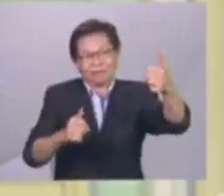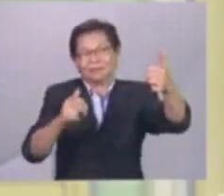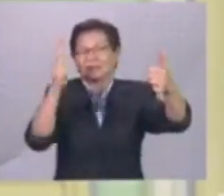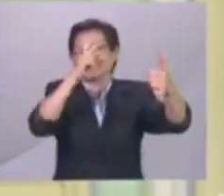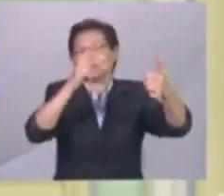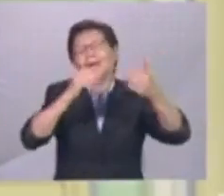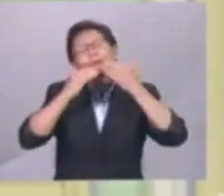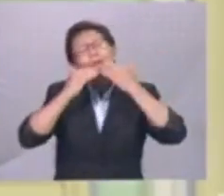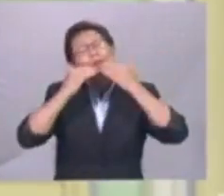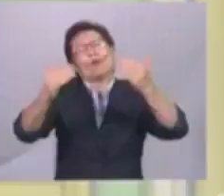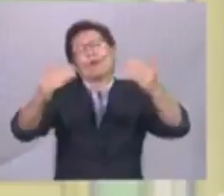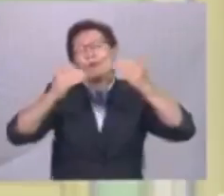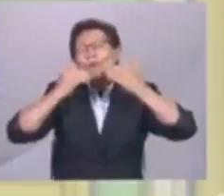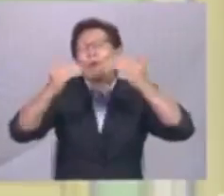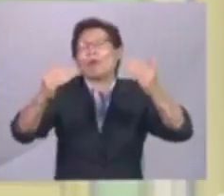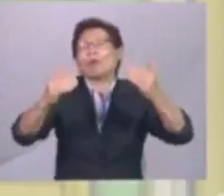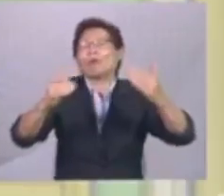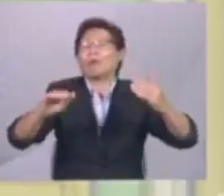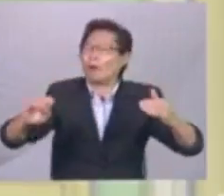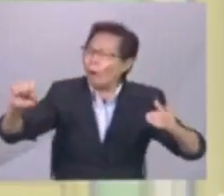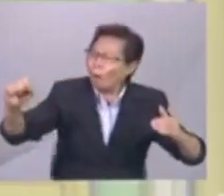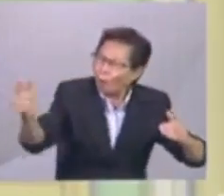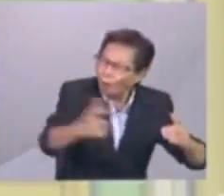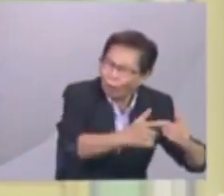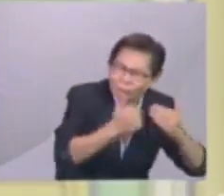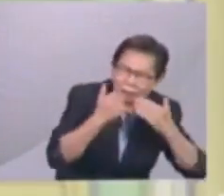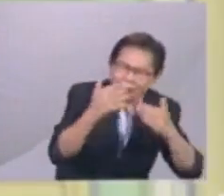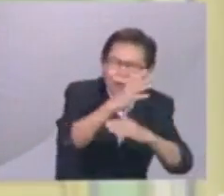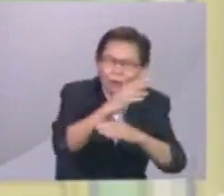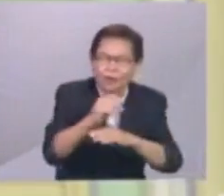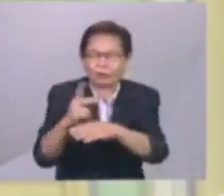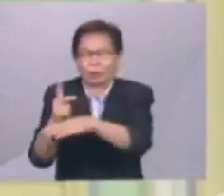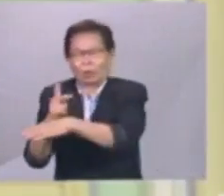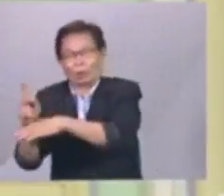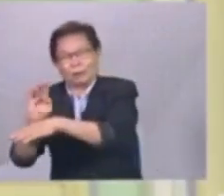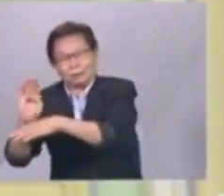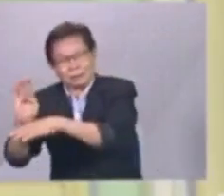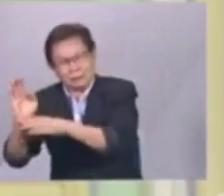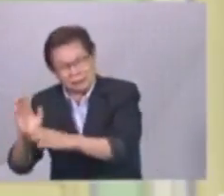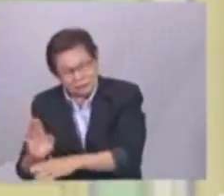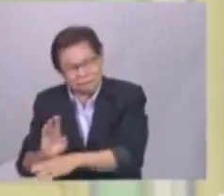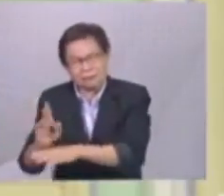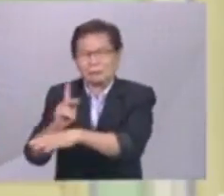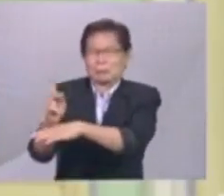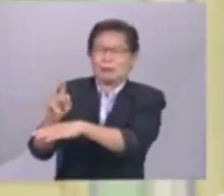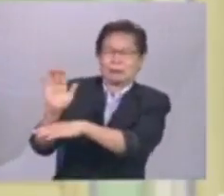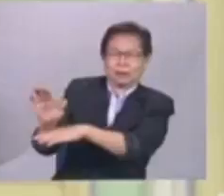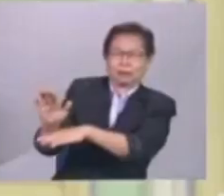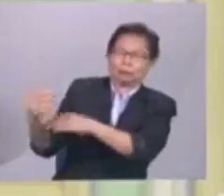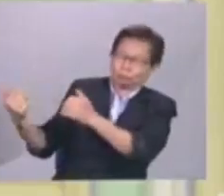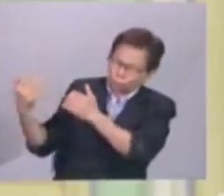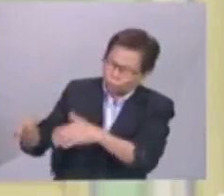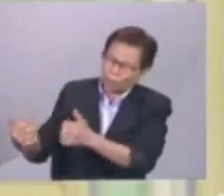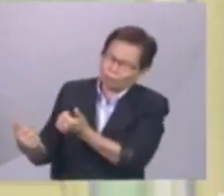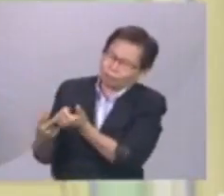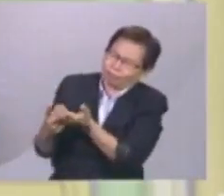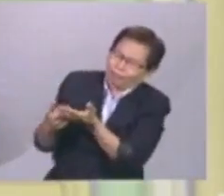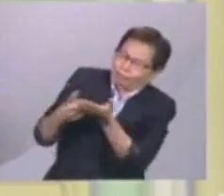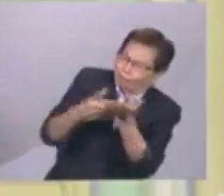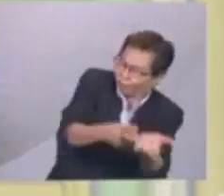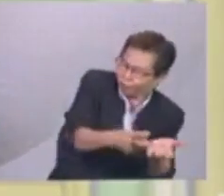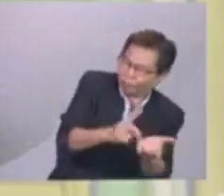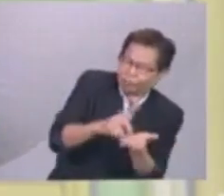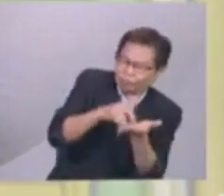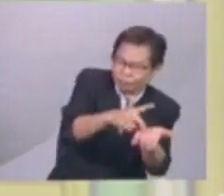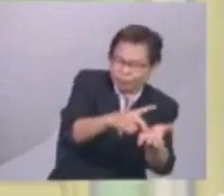kasih kepada orang ramai dan juga sektor korporat yang telah pun memberikan sumbangan kepada